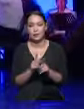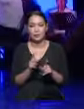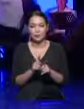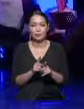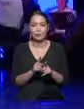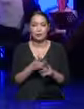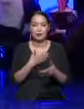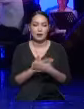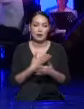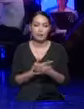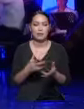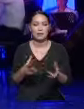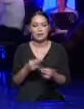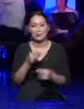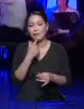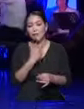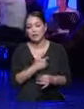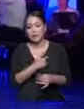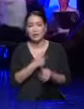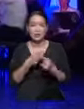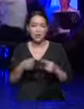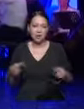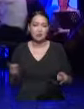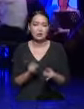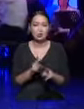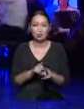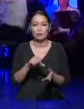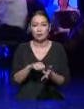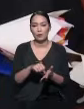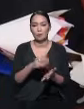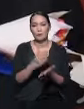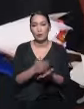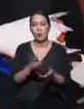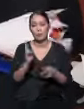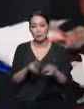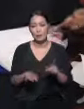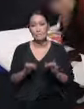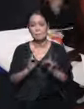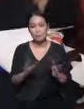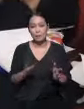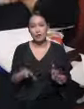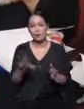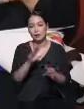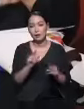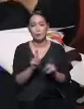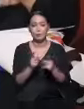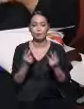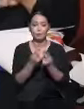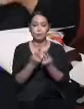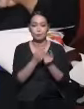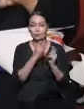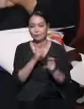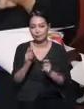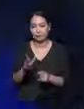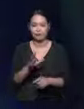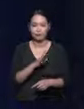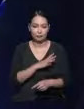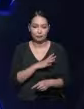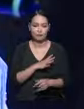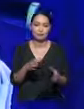актеры, спасатели, военнослужащие и многие другие. Ярким завершением праздничного собрания стал концерт с участием творческих